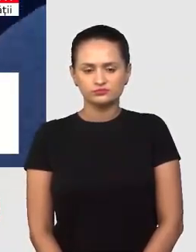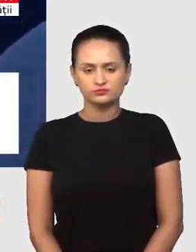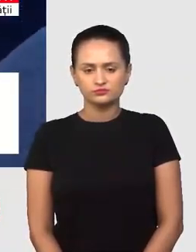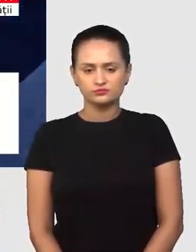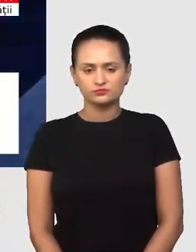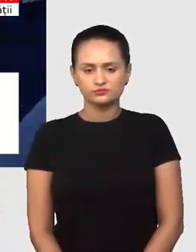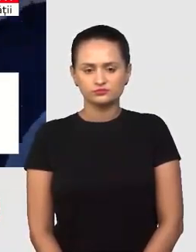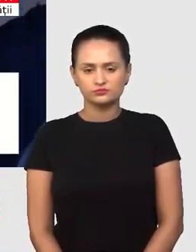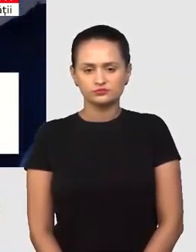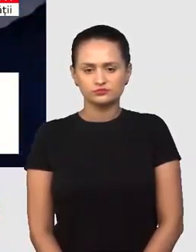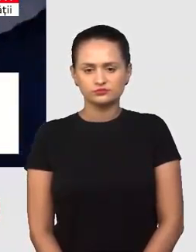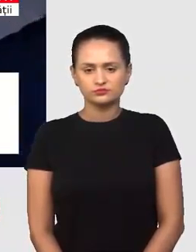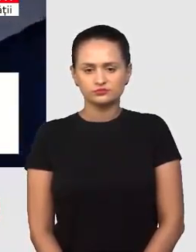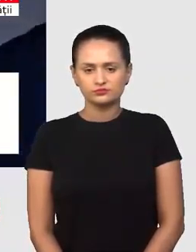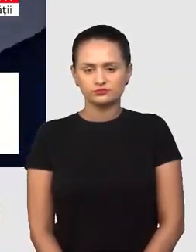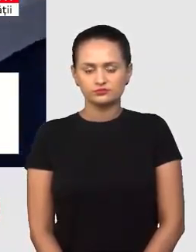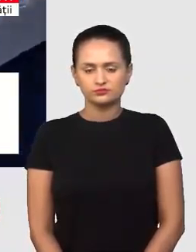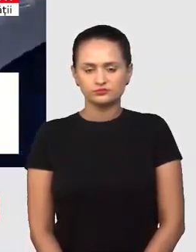care au